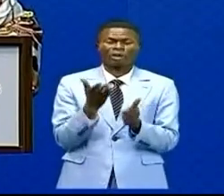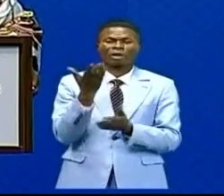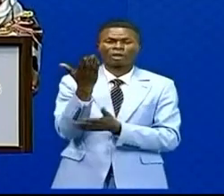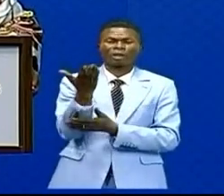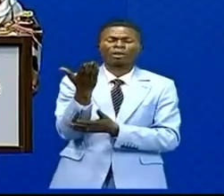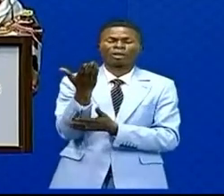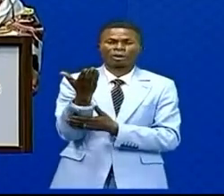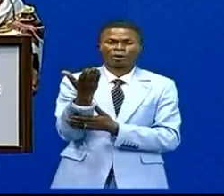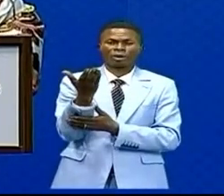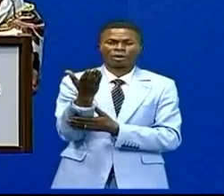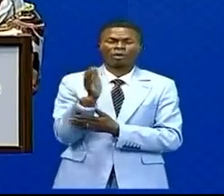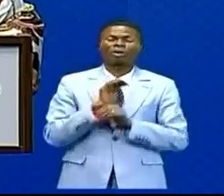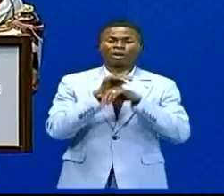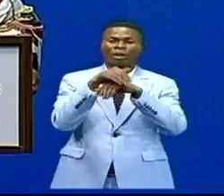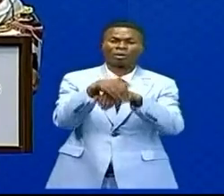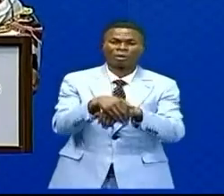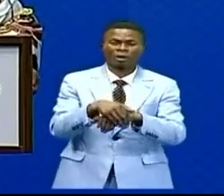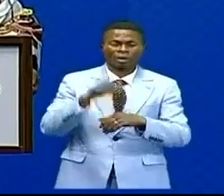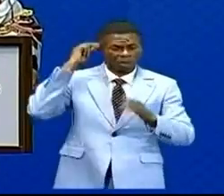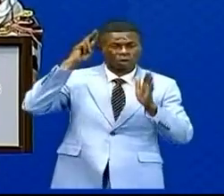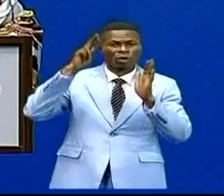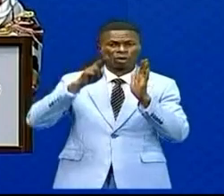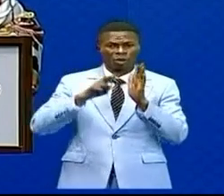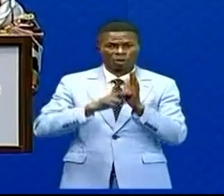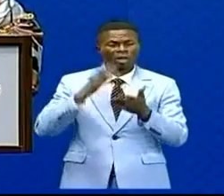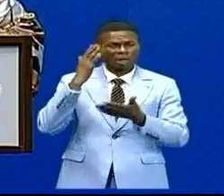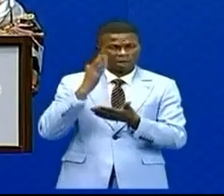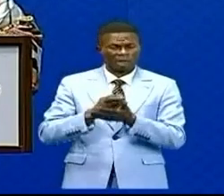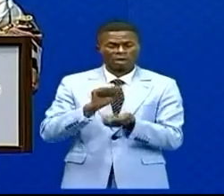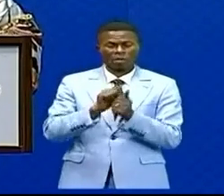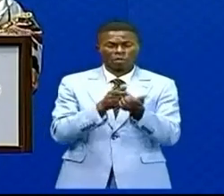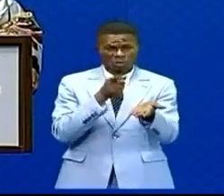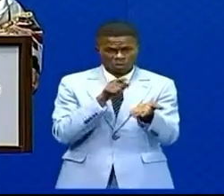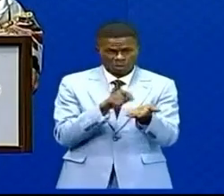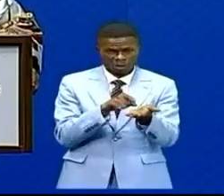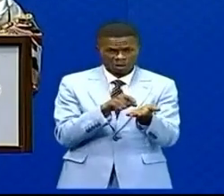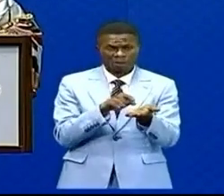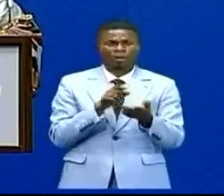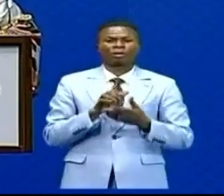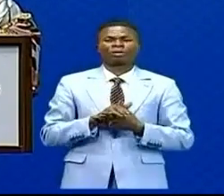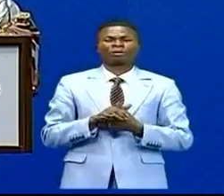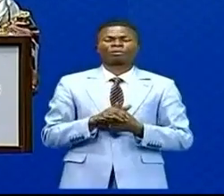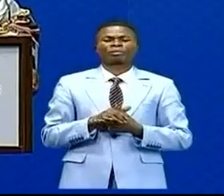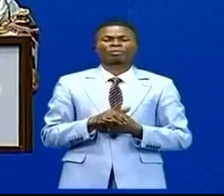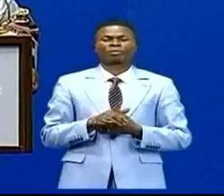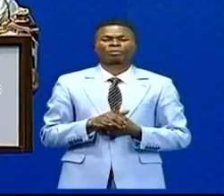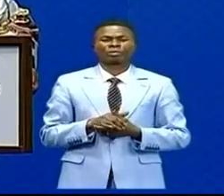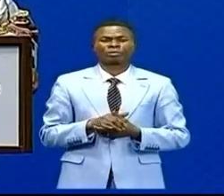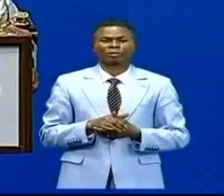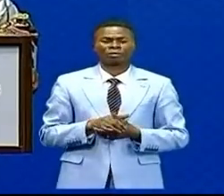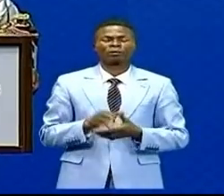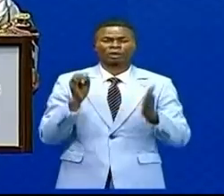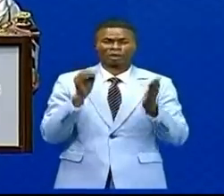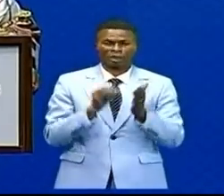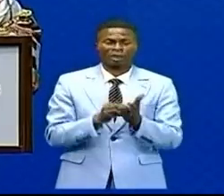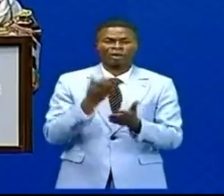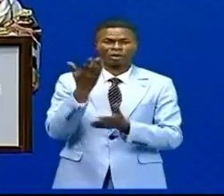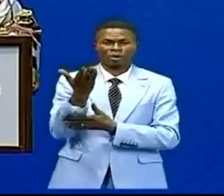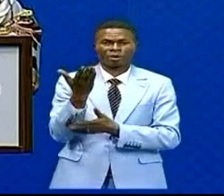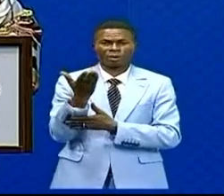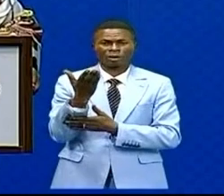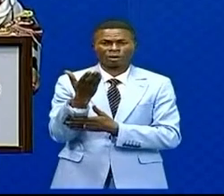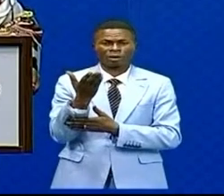sollicité l'implication du gouvernement pour mettre fin à cette situation. Il a également demandé